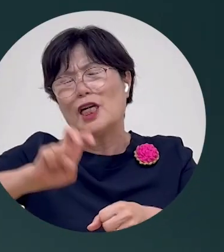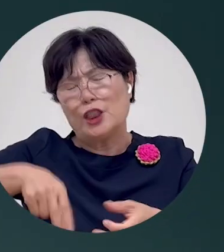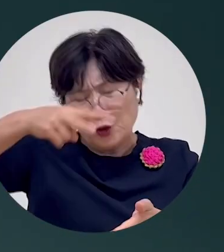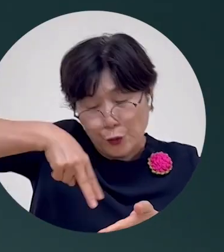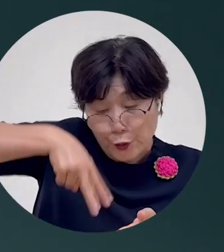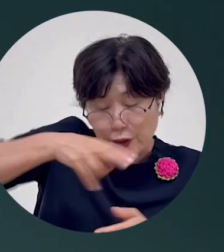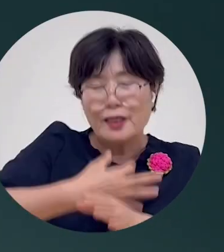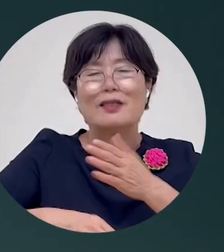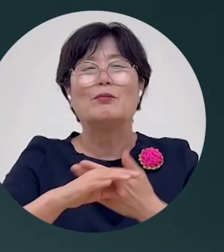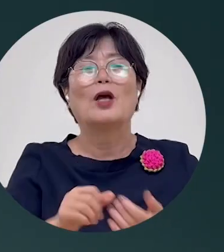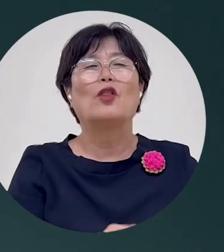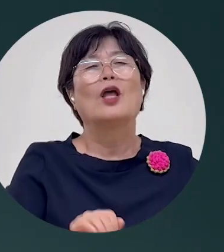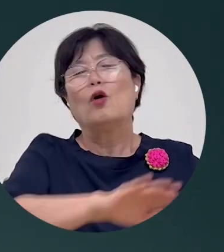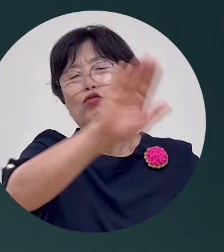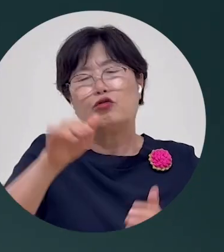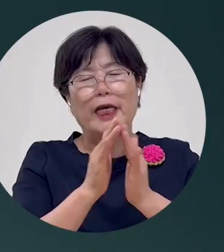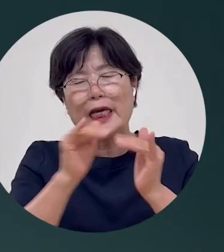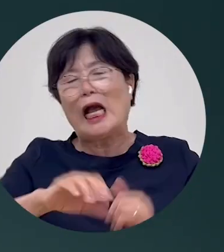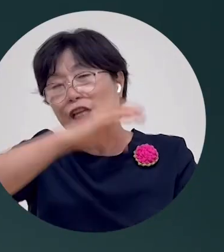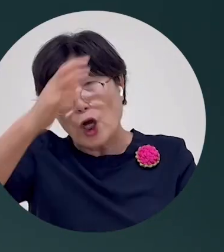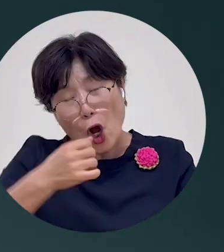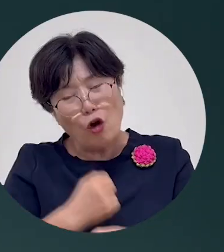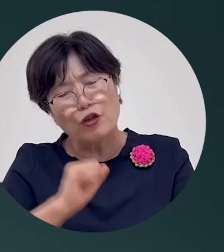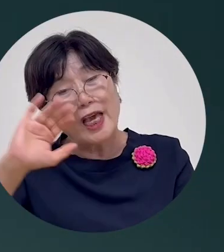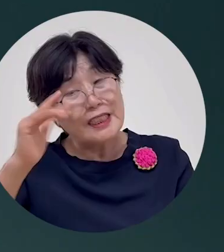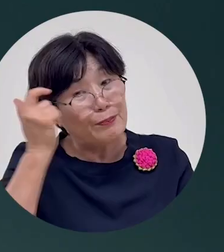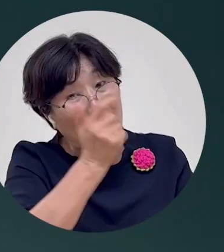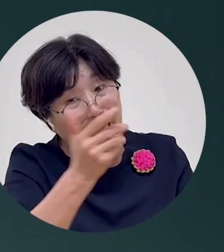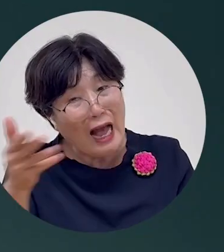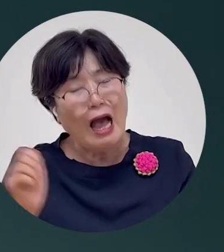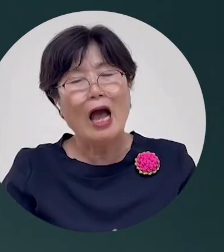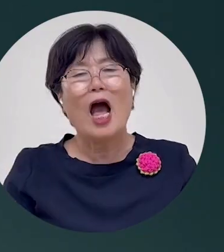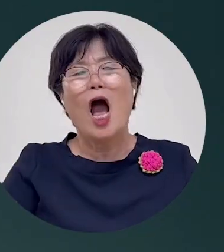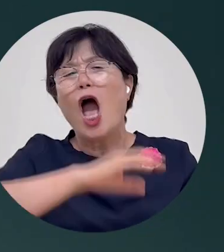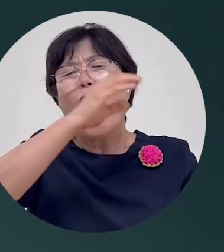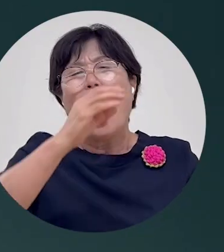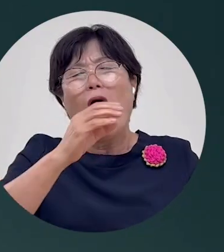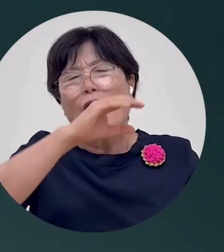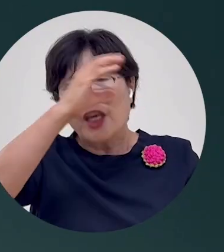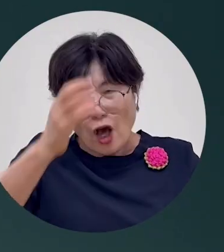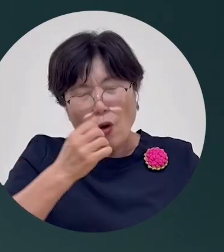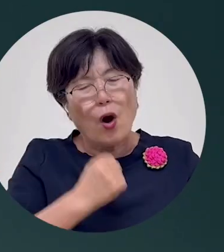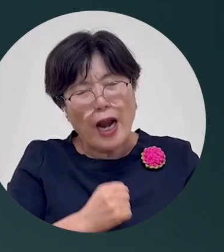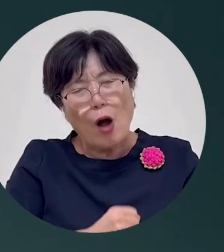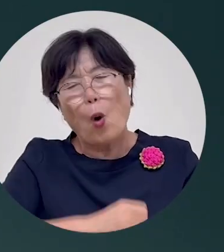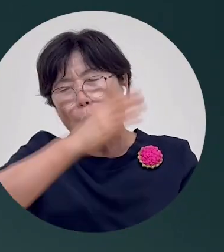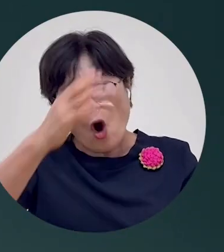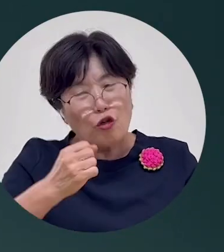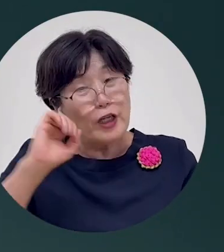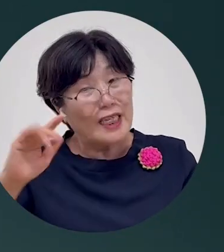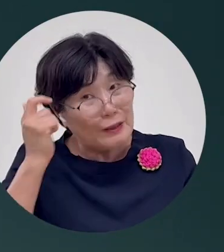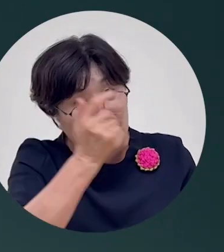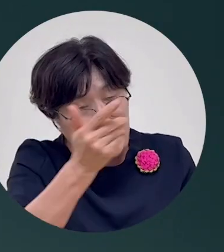우리 인간이 경건해지고 거룩해질 수 있습니까? 경건하고 거룩해질 수 없습니까?